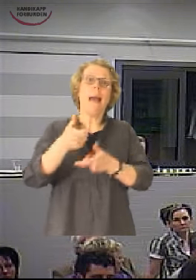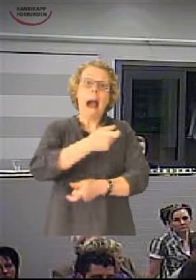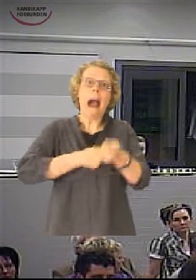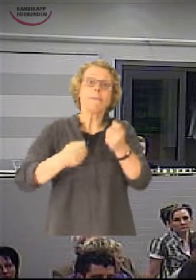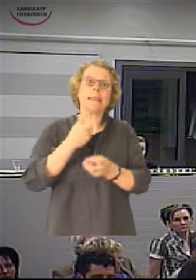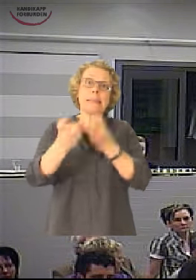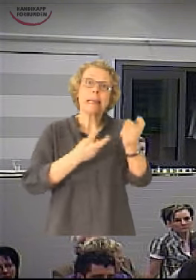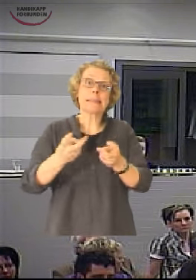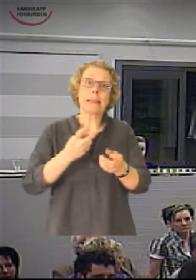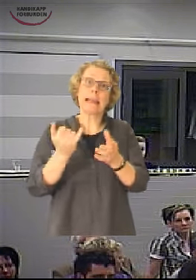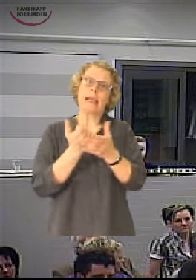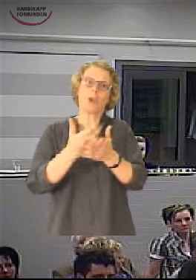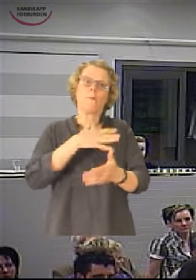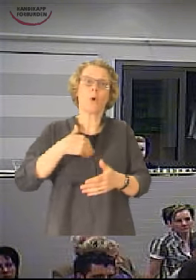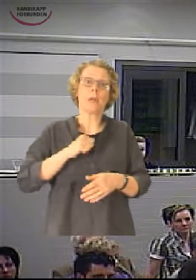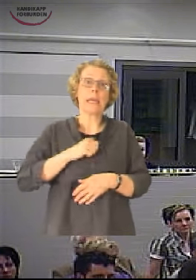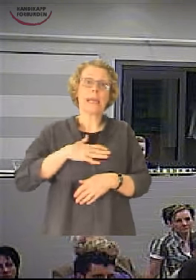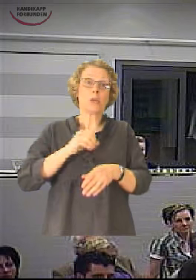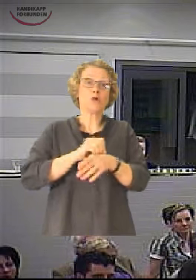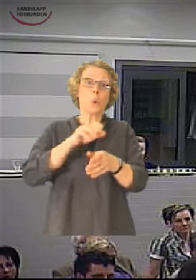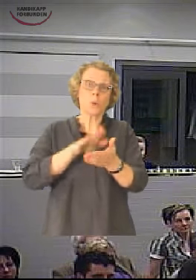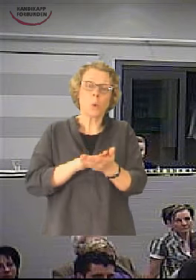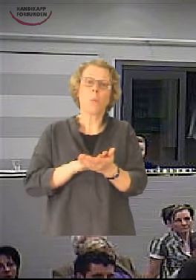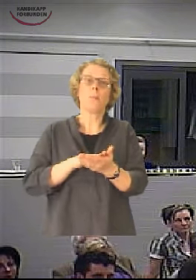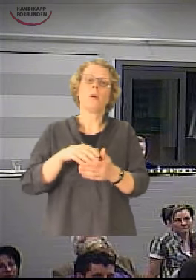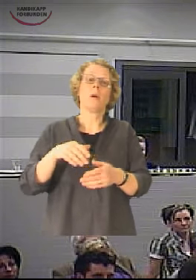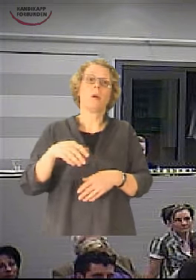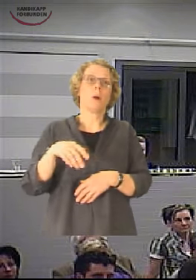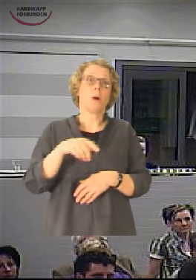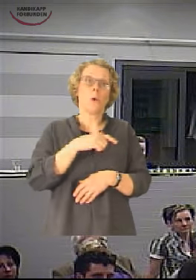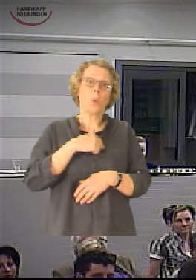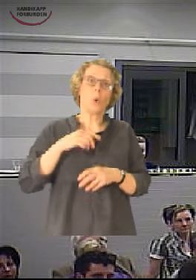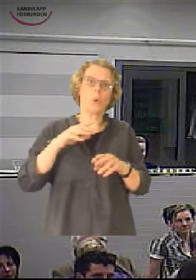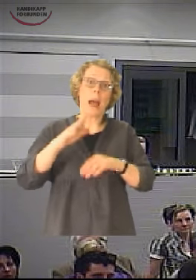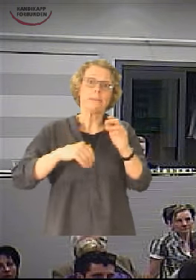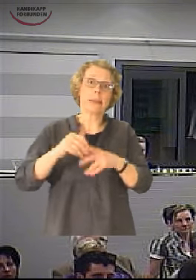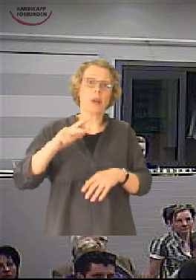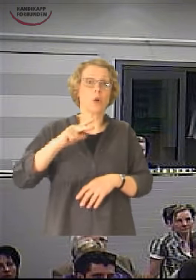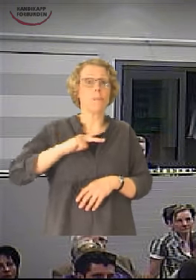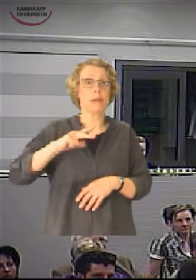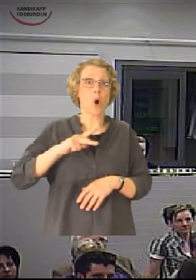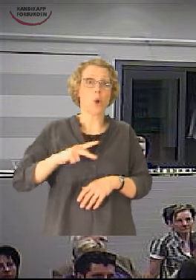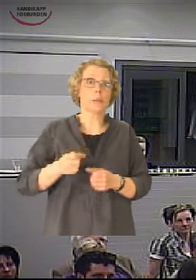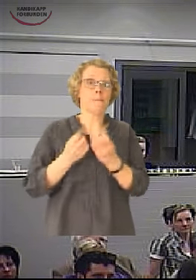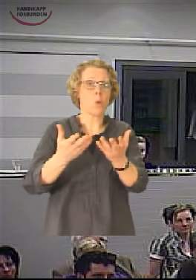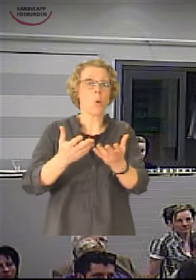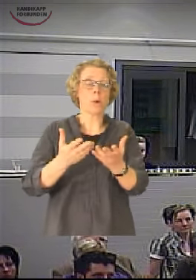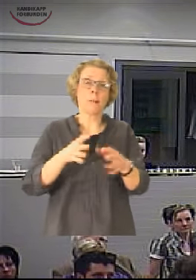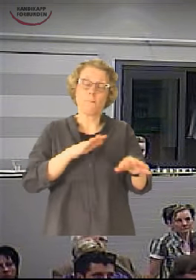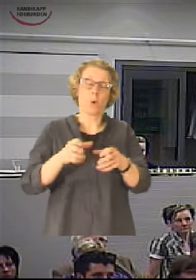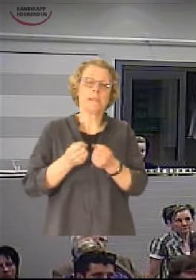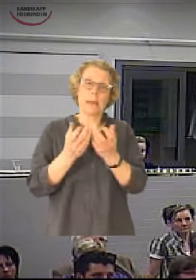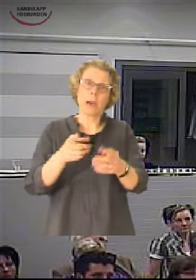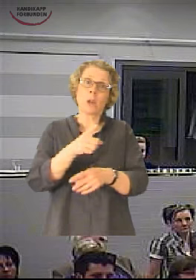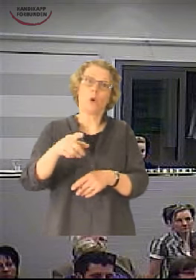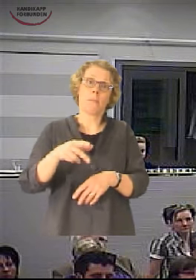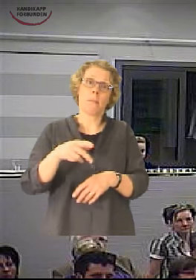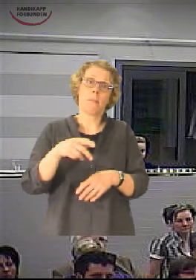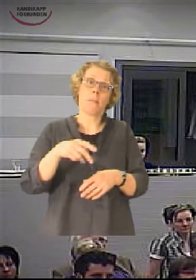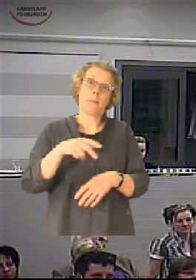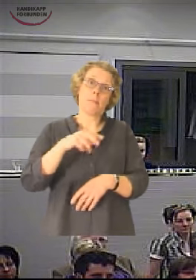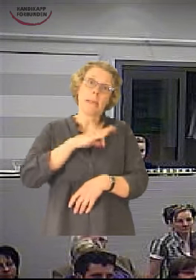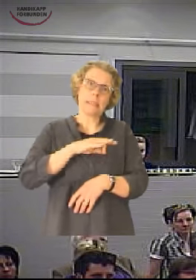sitter här och ser lite glad ut vid sidan om. Hur hanterar de privata vårdgivarna de här läkemedlen? För det kostar ju faktiskt lite grann att vi får